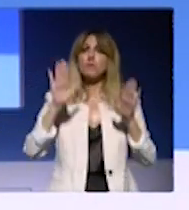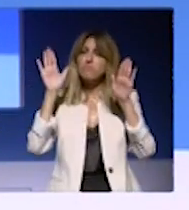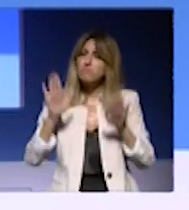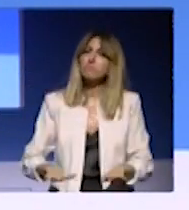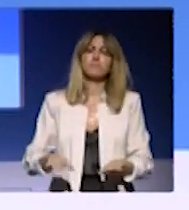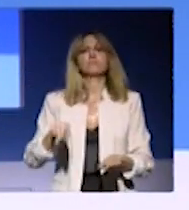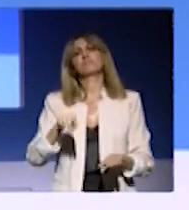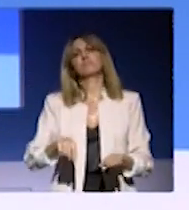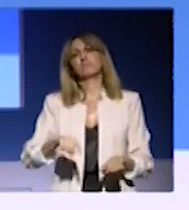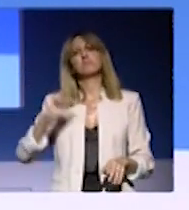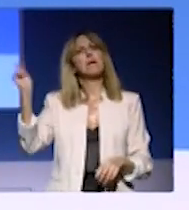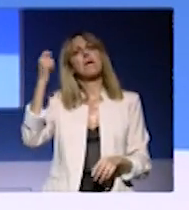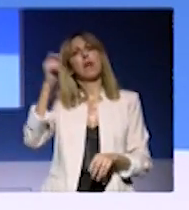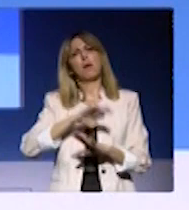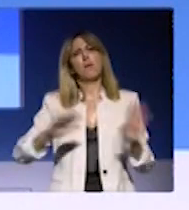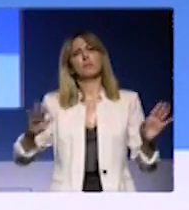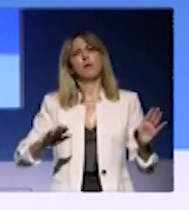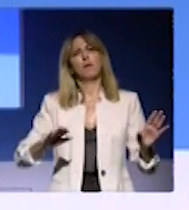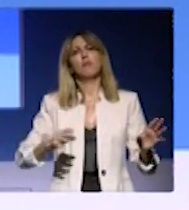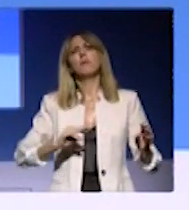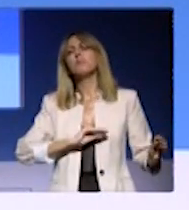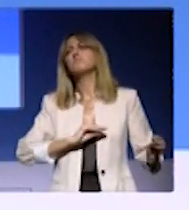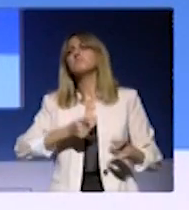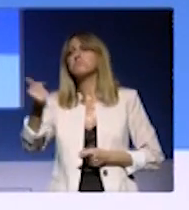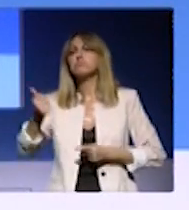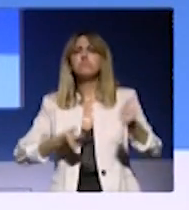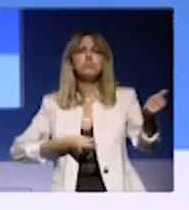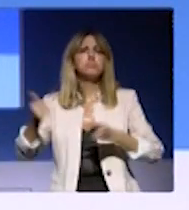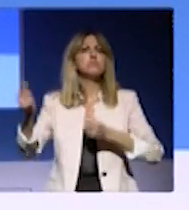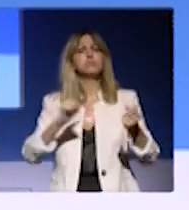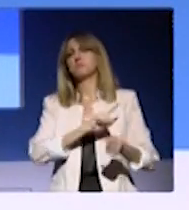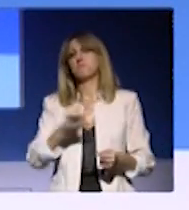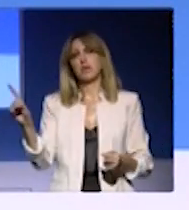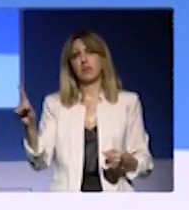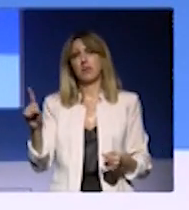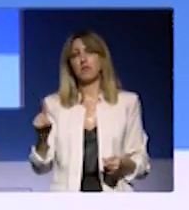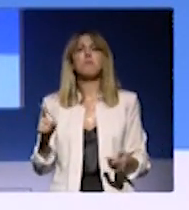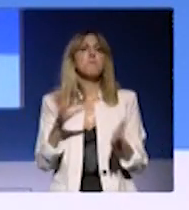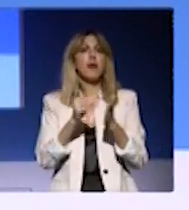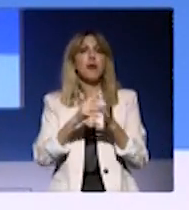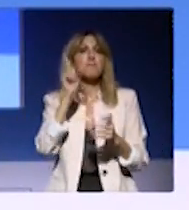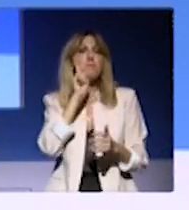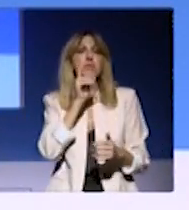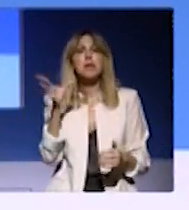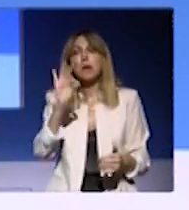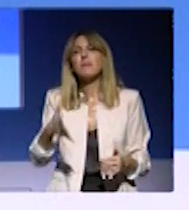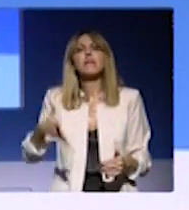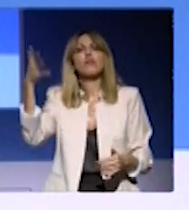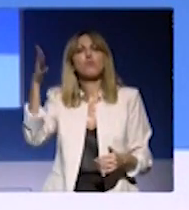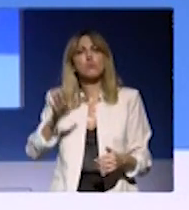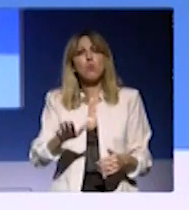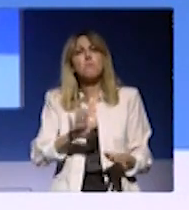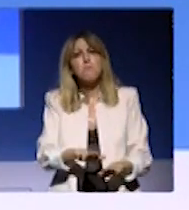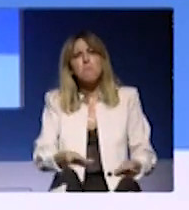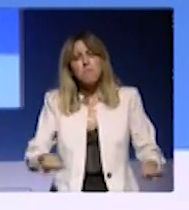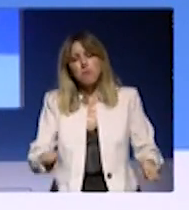μια γυναίκα 50 ετών, η οποία αισθάνεται ότι μπορεί να έχει κλείσει ο κύκλος προσφοράς της στα παιδιά της, μπορεί να επιδιώξει και